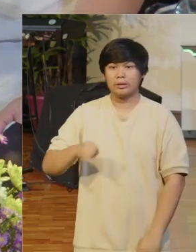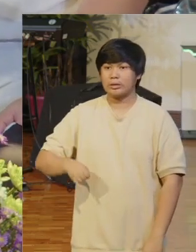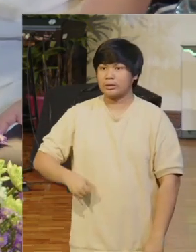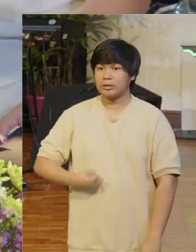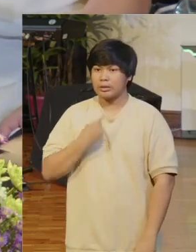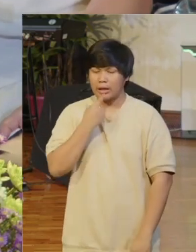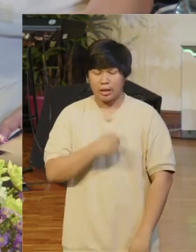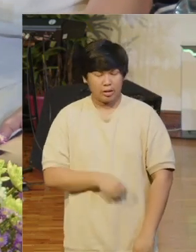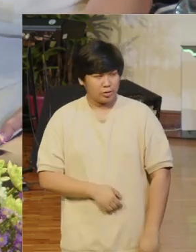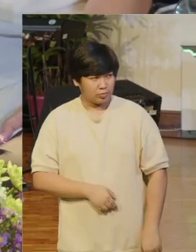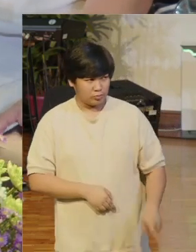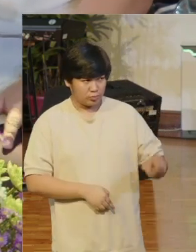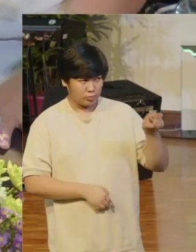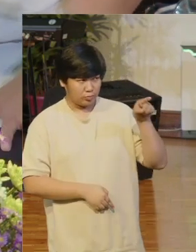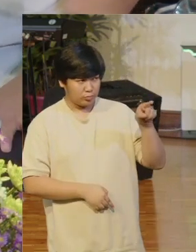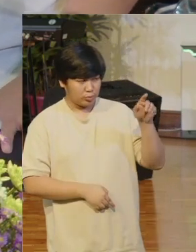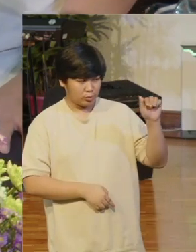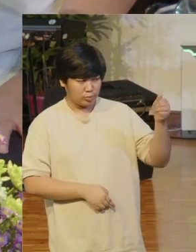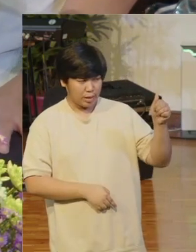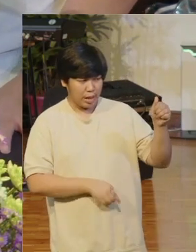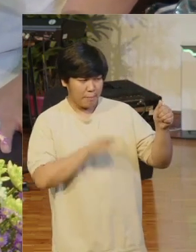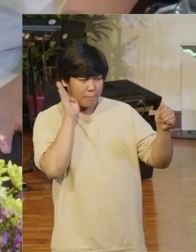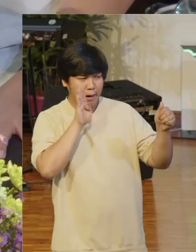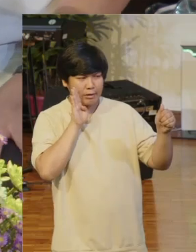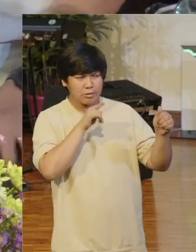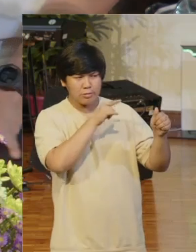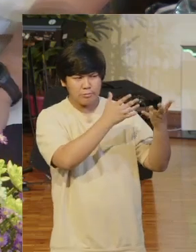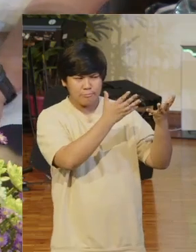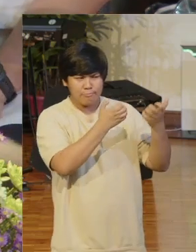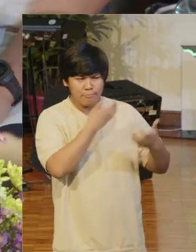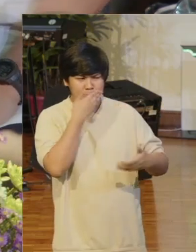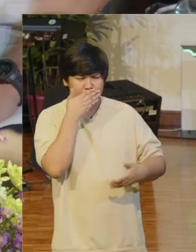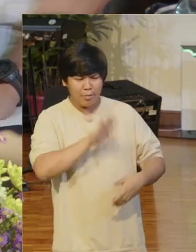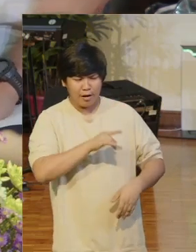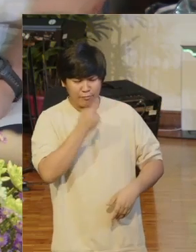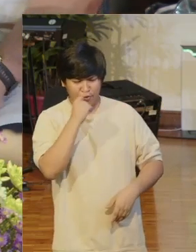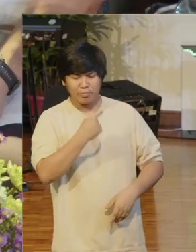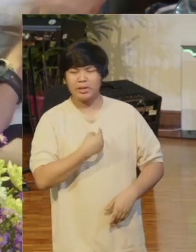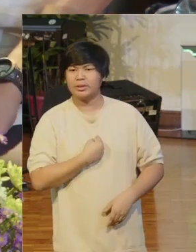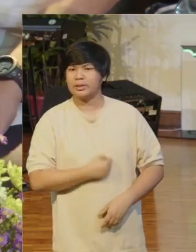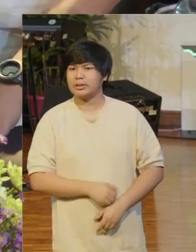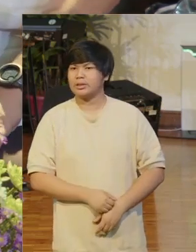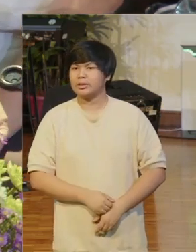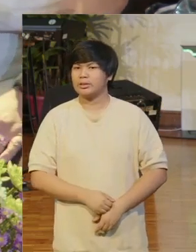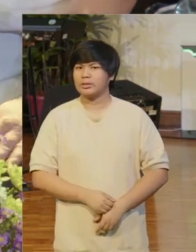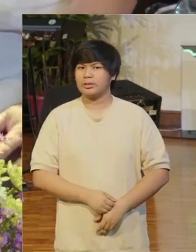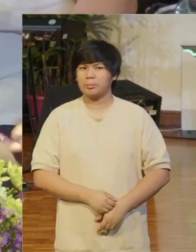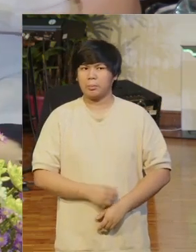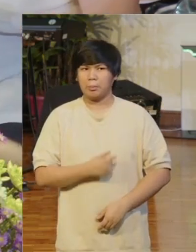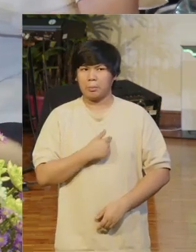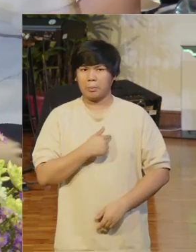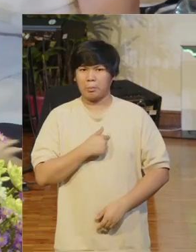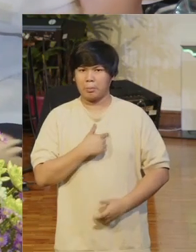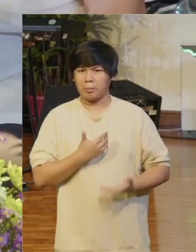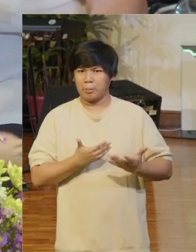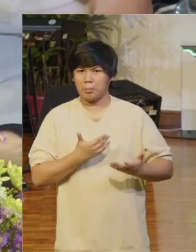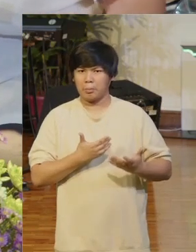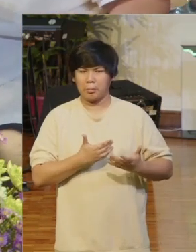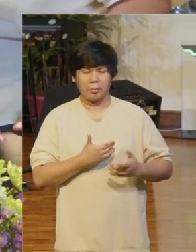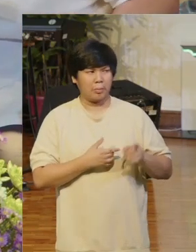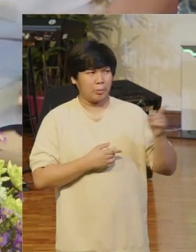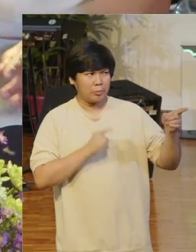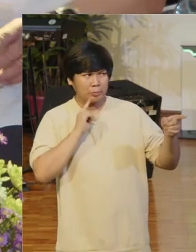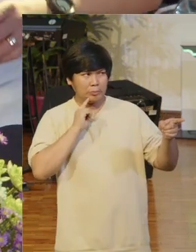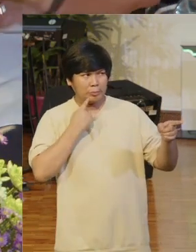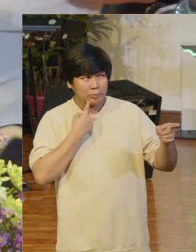evil against me. Tama ba yon? Tama, di ba? Tama Nainggit sila,